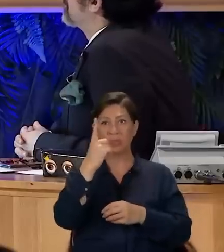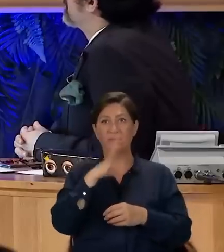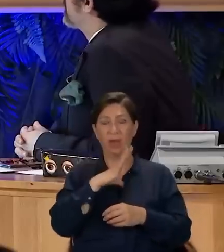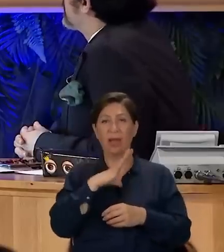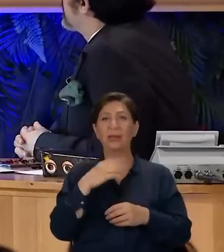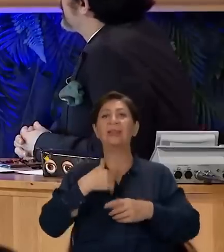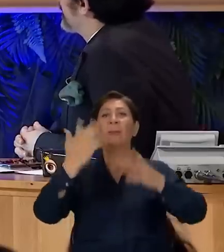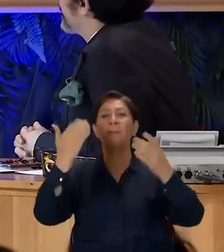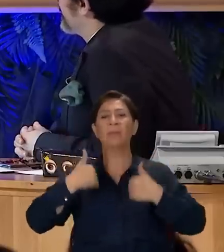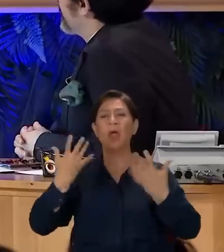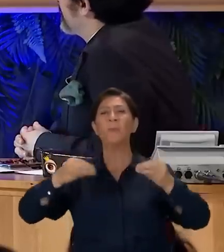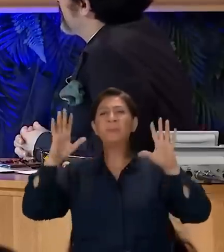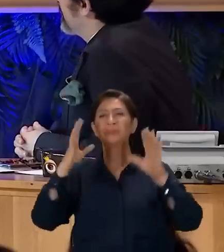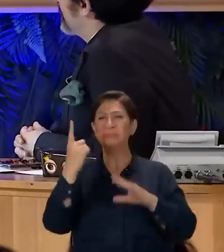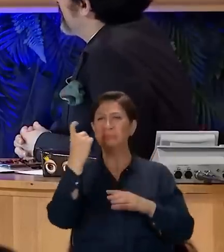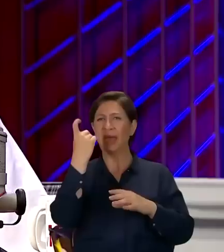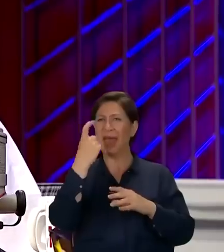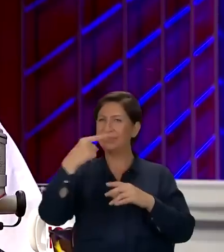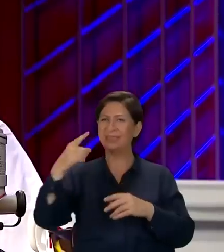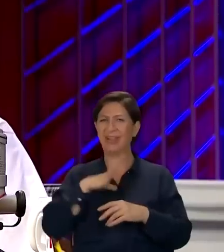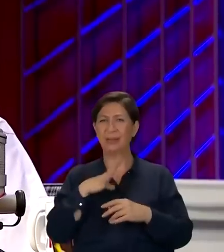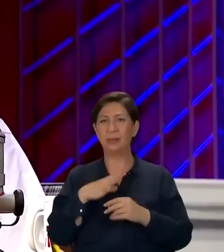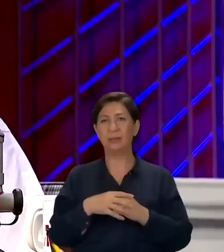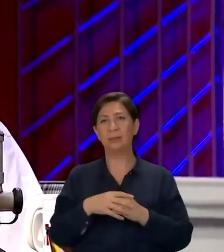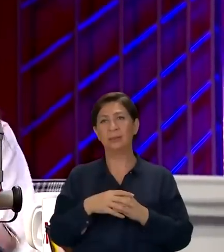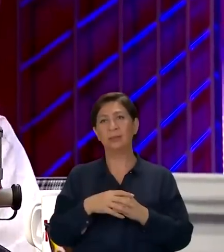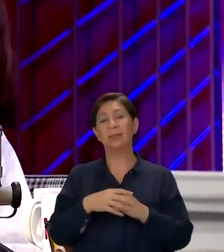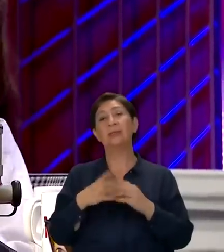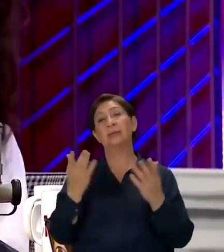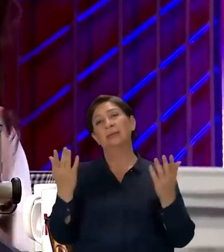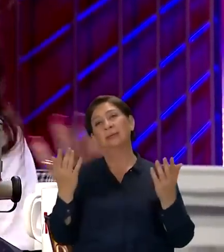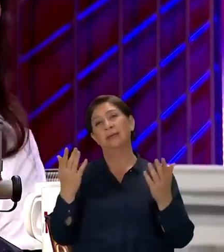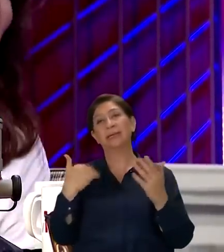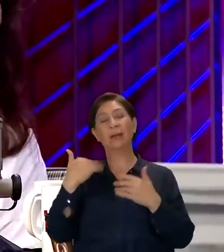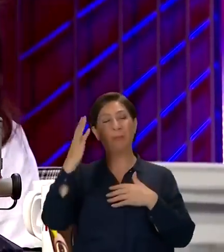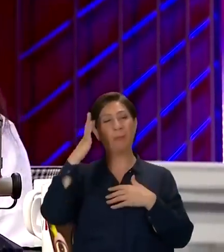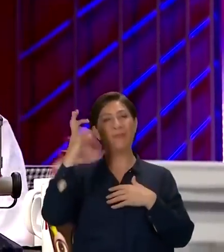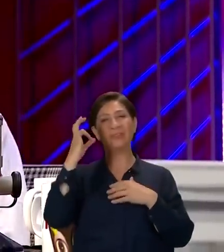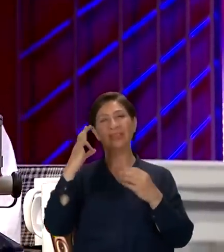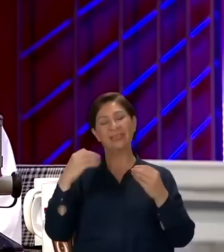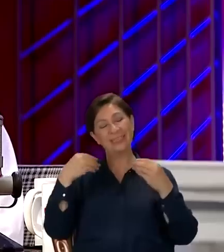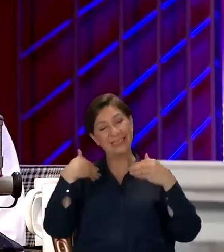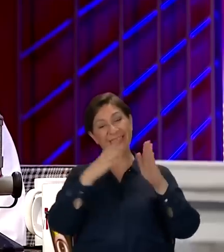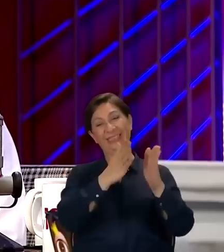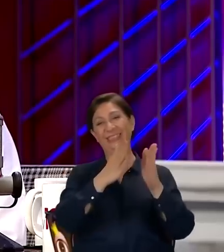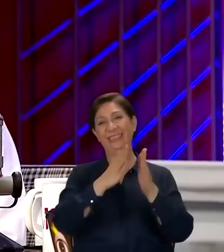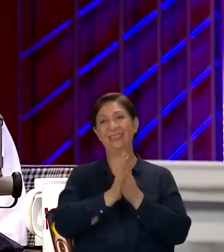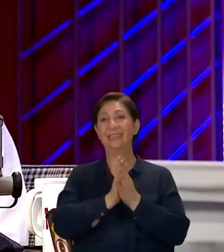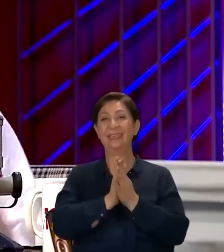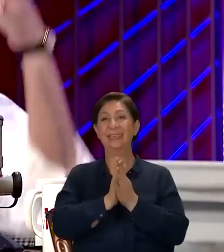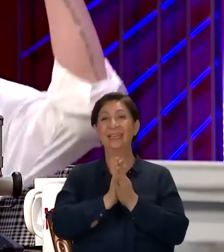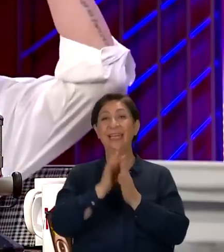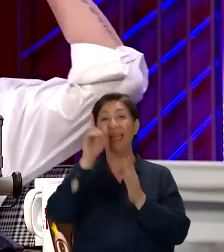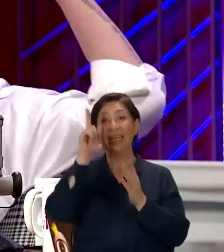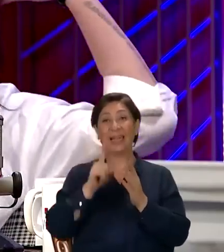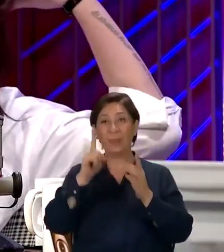tanesi yok ya dedim ki tamam lan daha olmamışım dedim, devam. Artık dedim kendini profesyonellerin eline bırak.